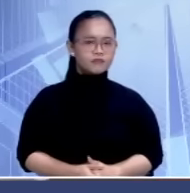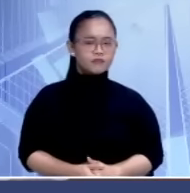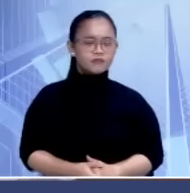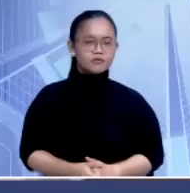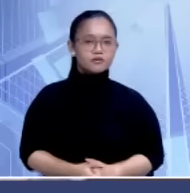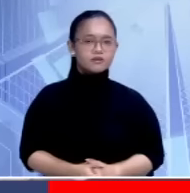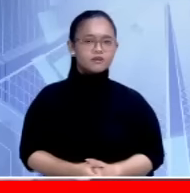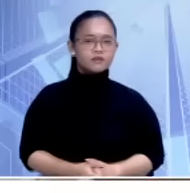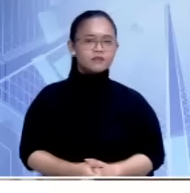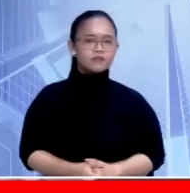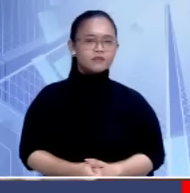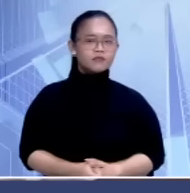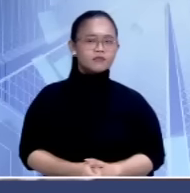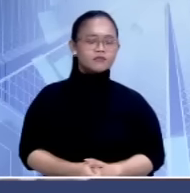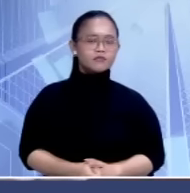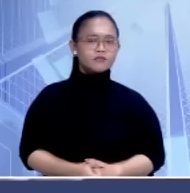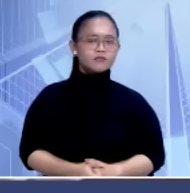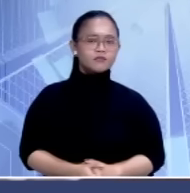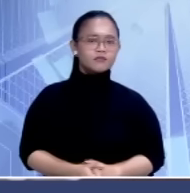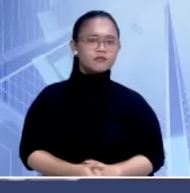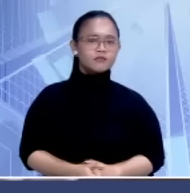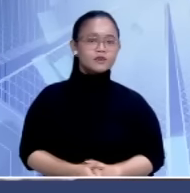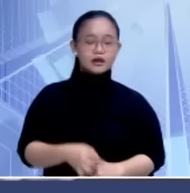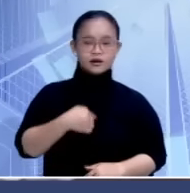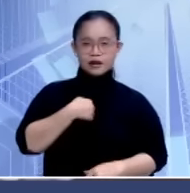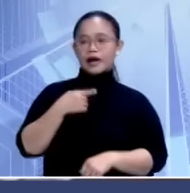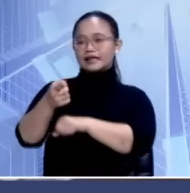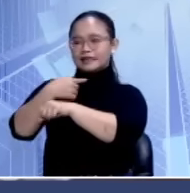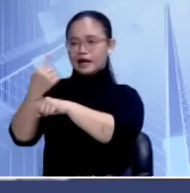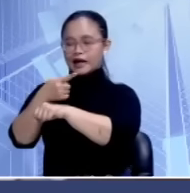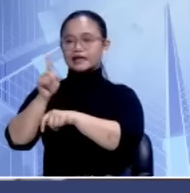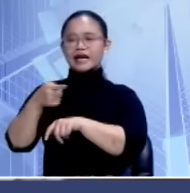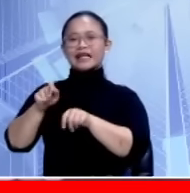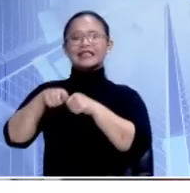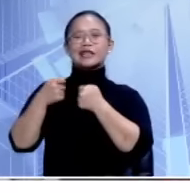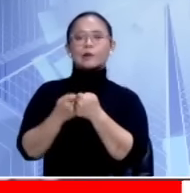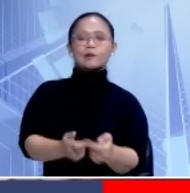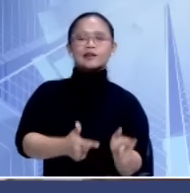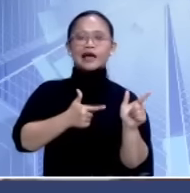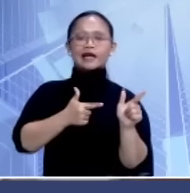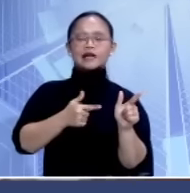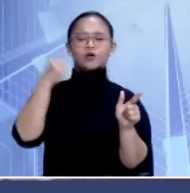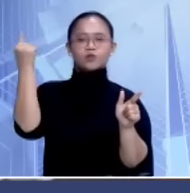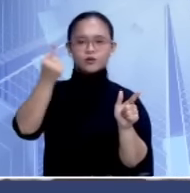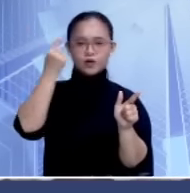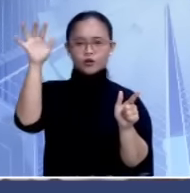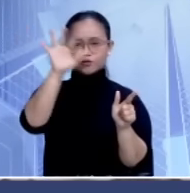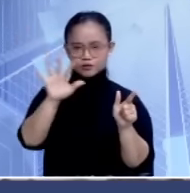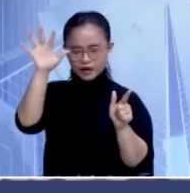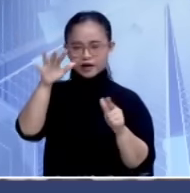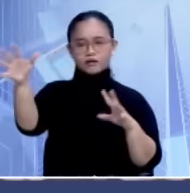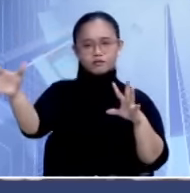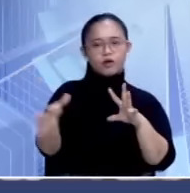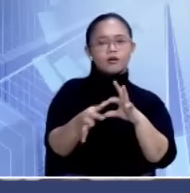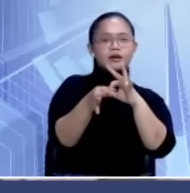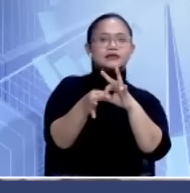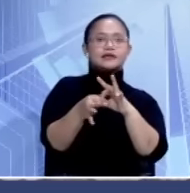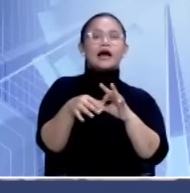heli, baik heli dari Basarnas maupun heli dari TNI Angkatan Udara. Kemudian